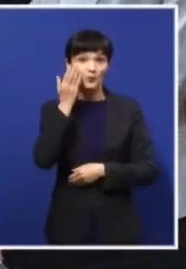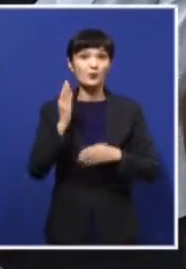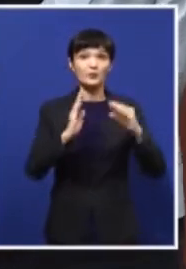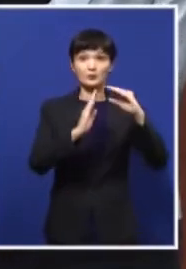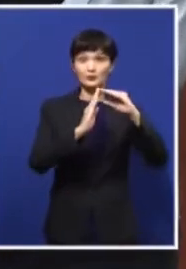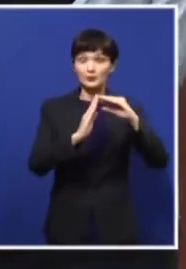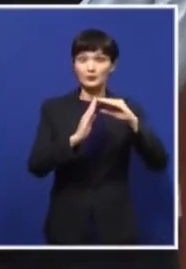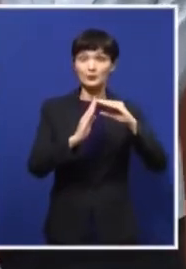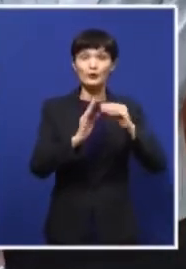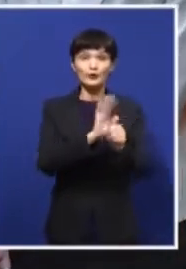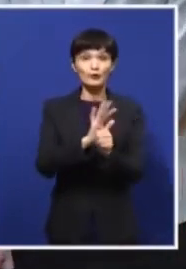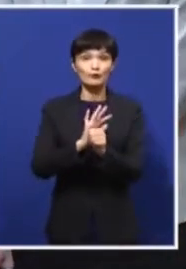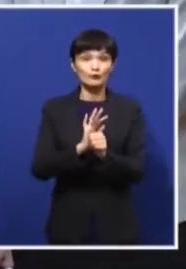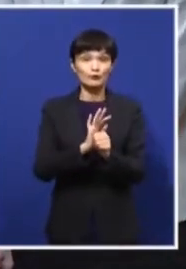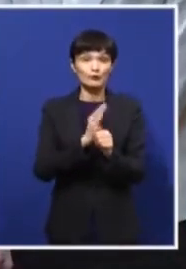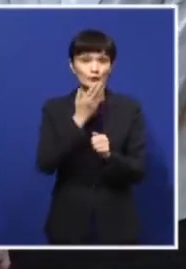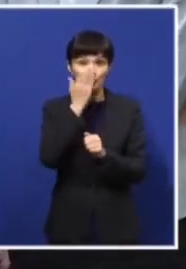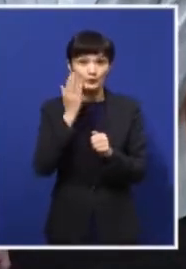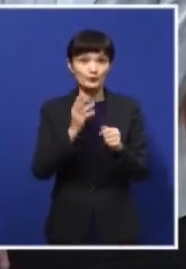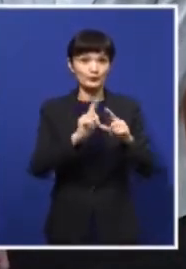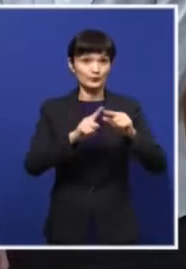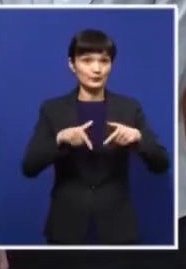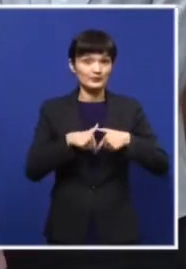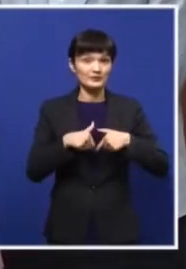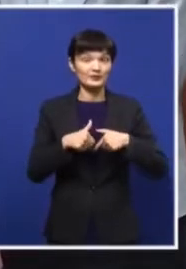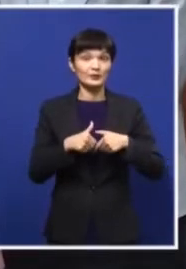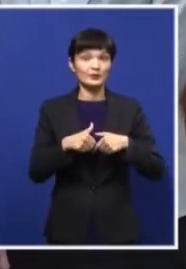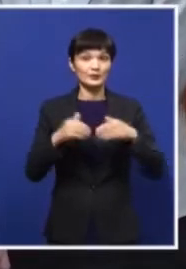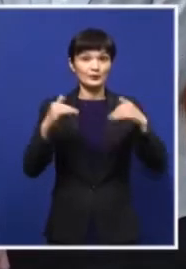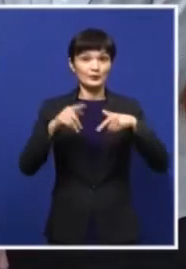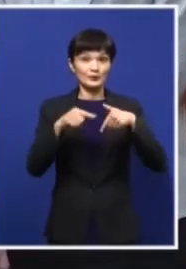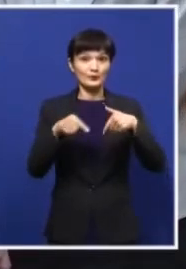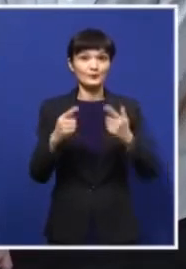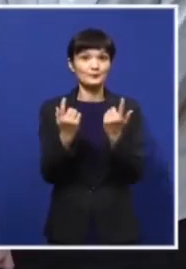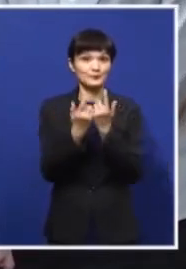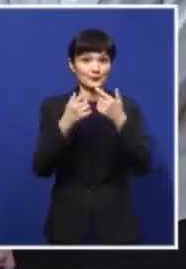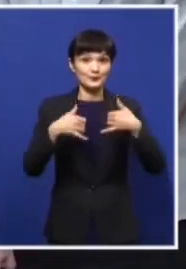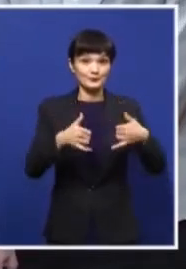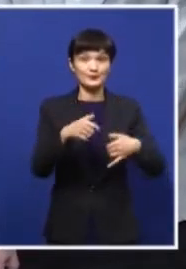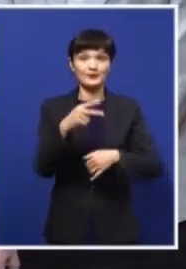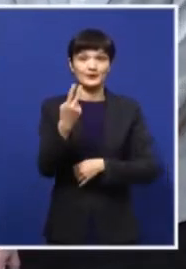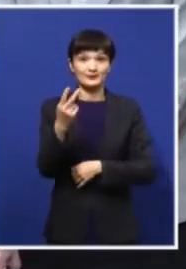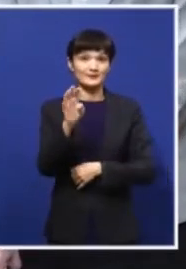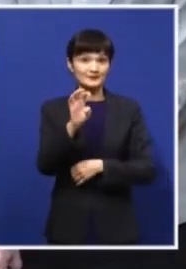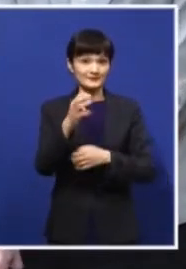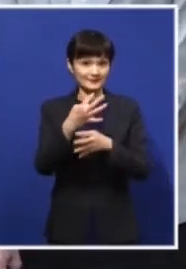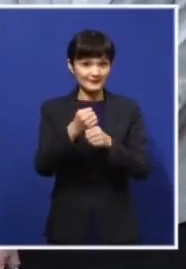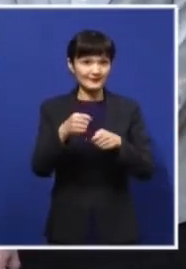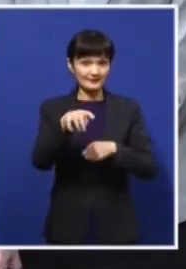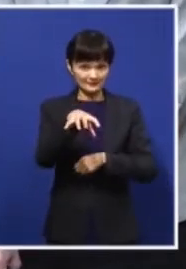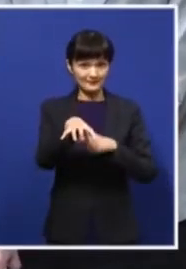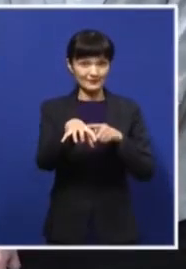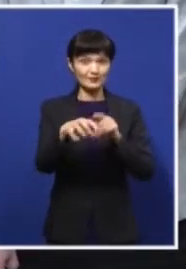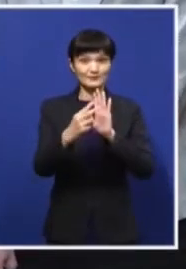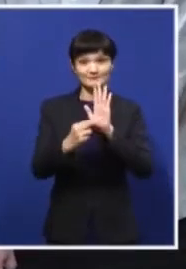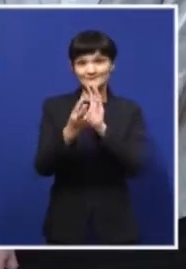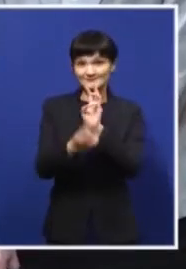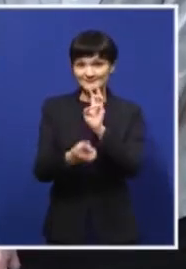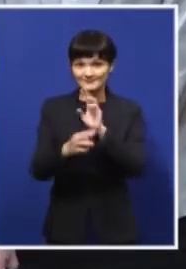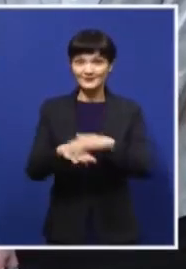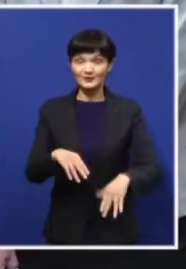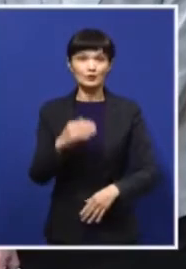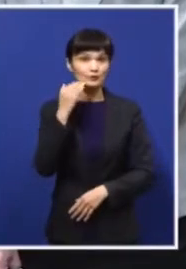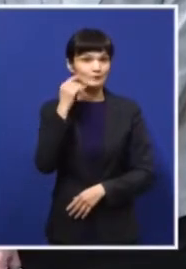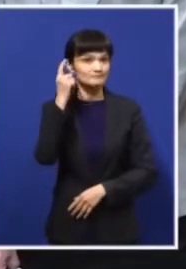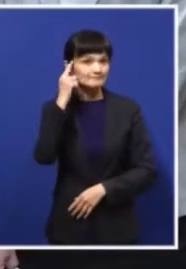较靠近松山机场敦化北路240号，有详细的说明它的内容。那大家如果说还想知道有什